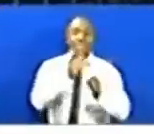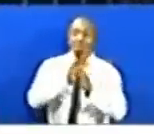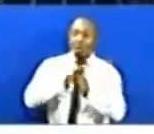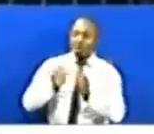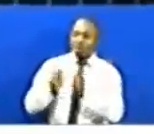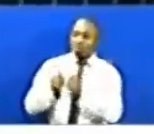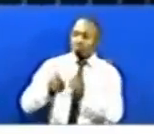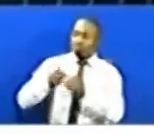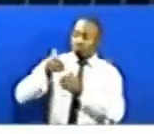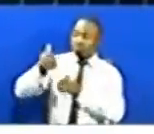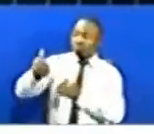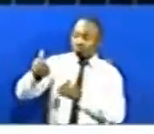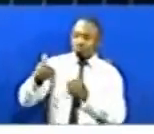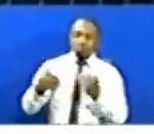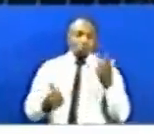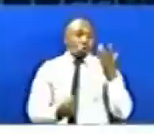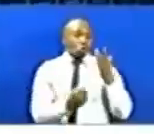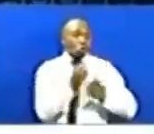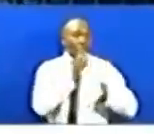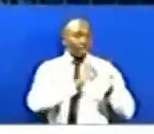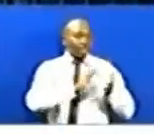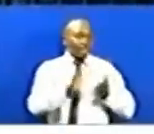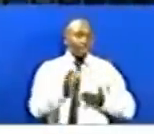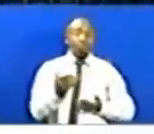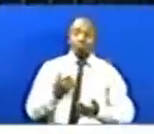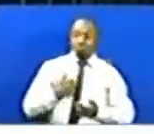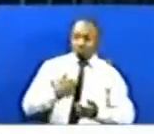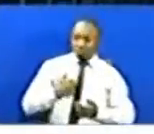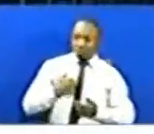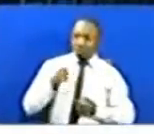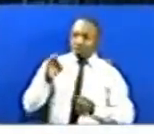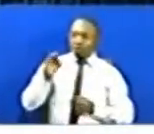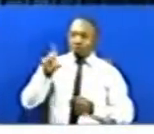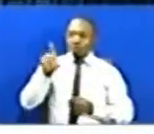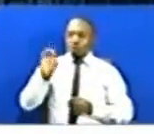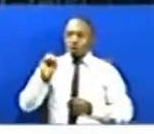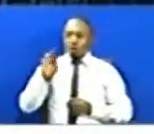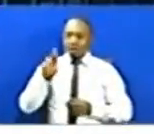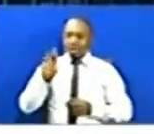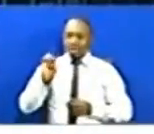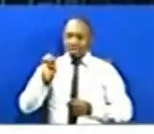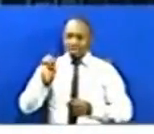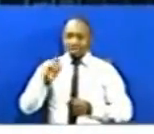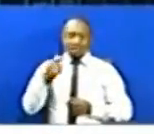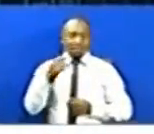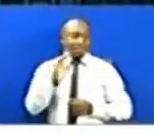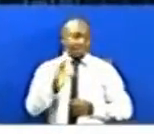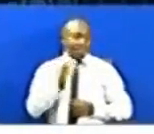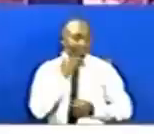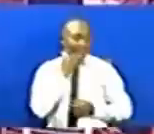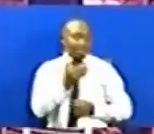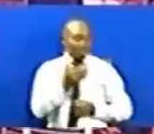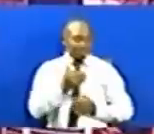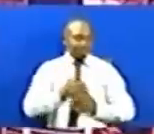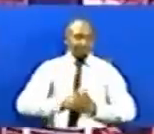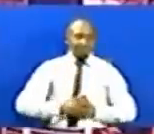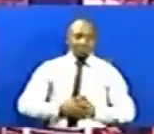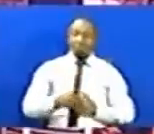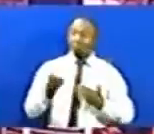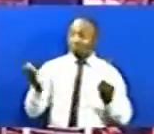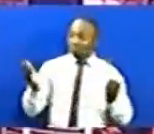zaidi kwa siku za usoni. Nikiripoti kutoka jijini Dar es Salaam, mimi ni Florence Mavindi wa TBC